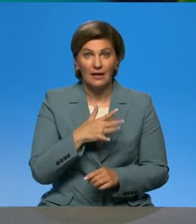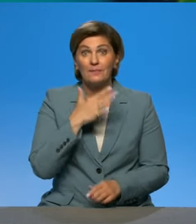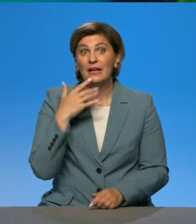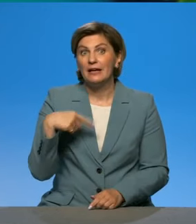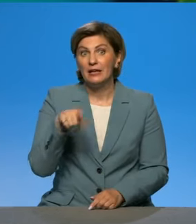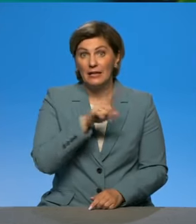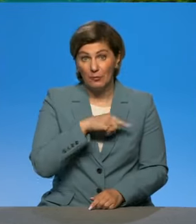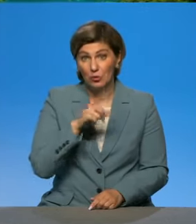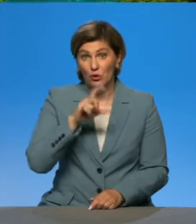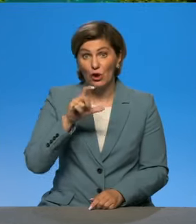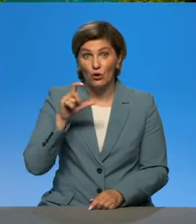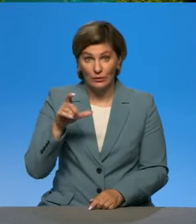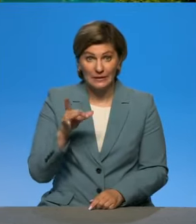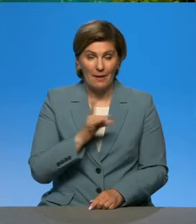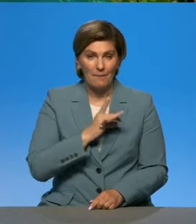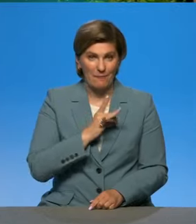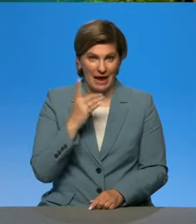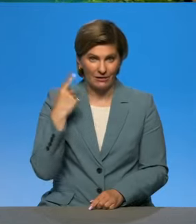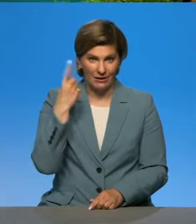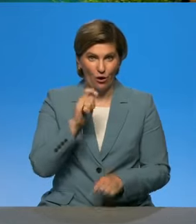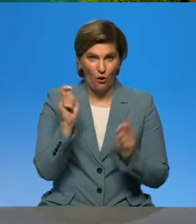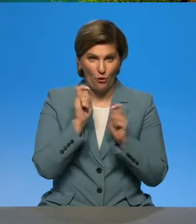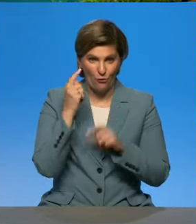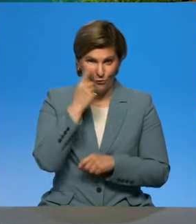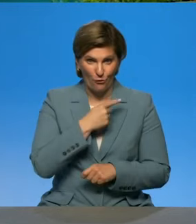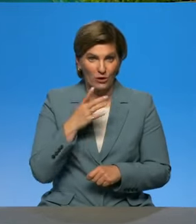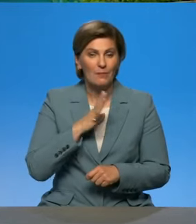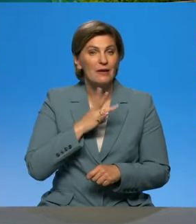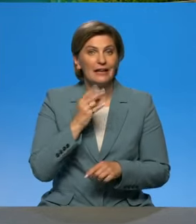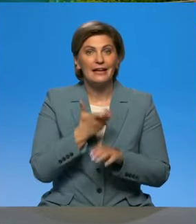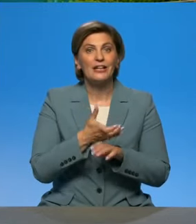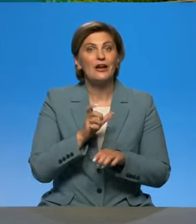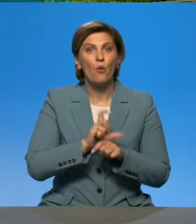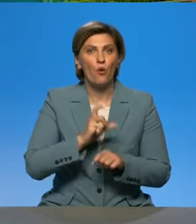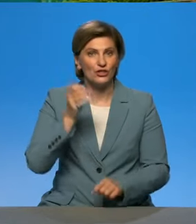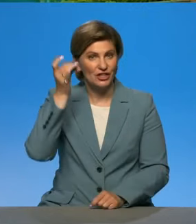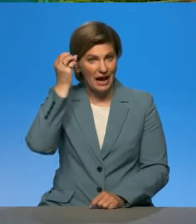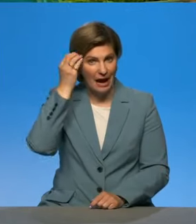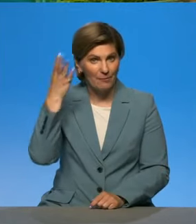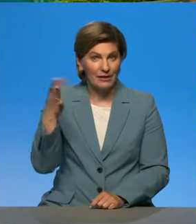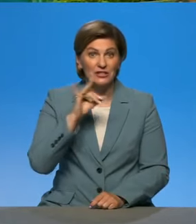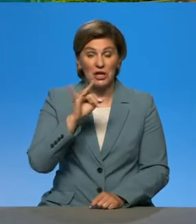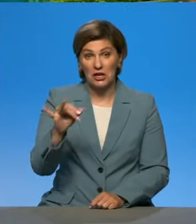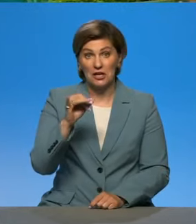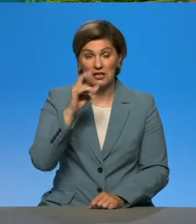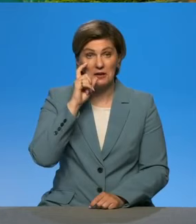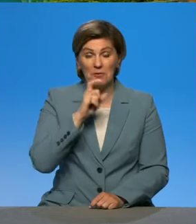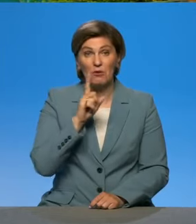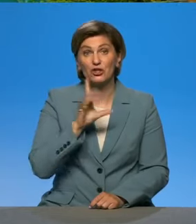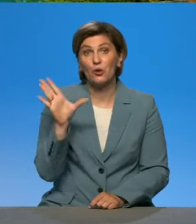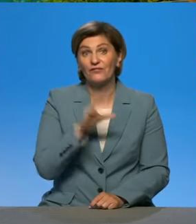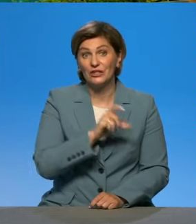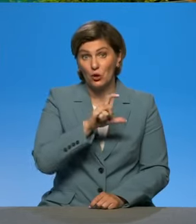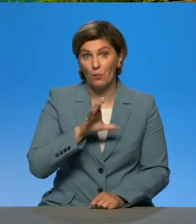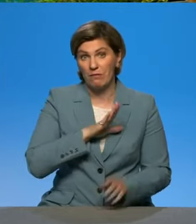белого цвета кожи были на тот момент не очень образованы и не представляли, что действительно все люди равны. Вот Миклух Маклай на тот